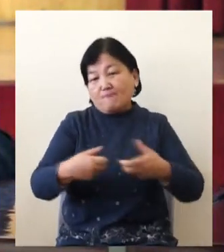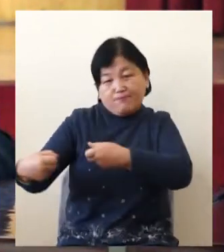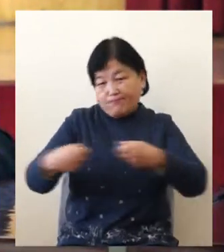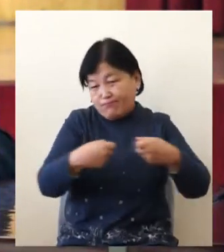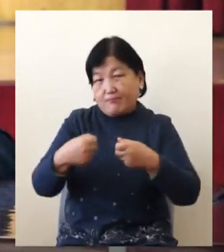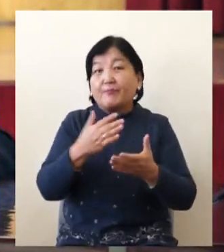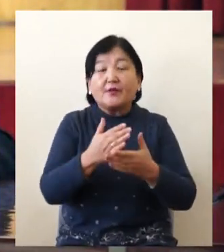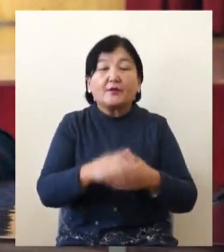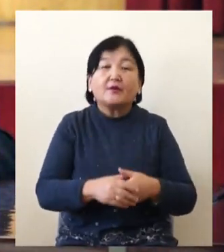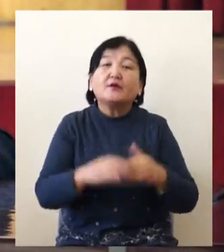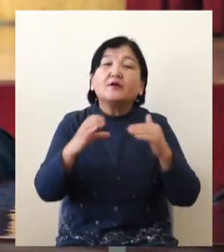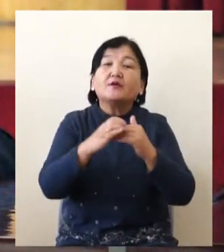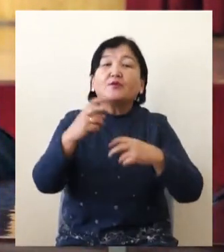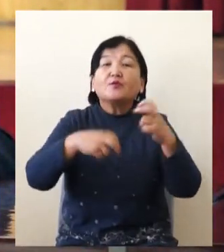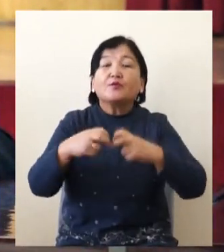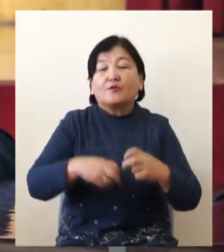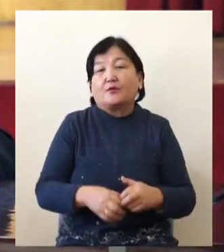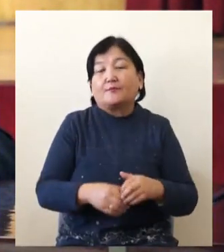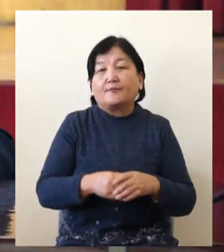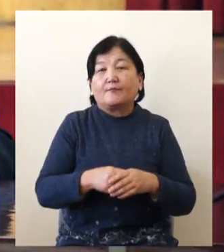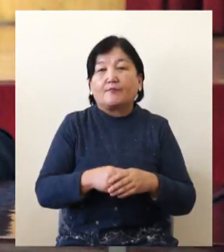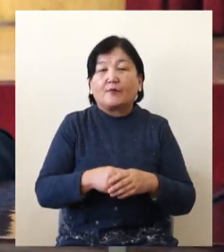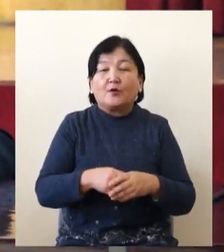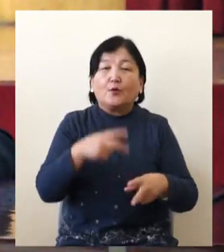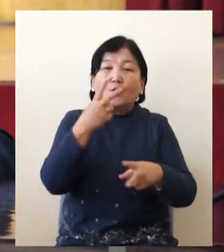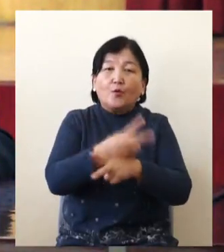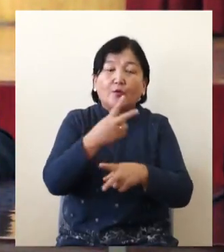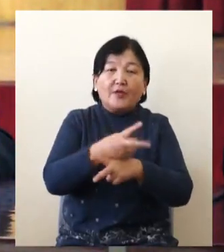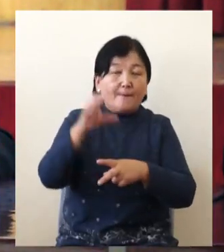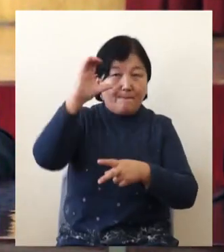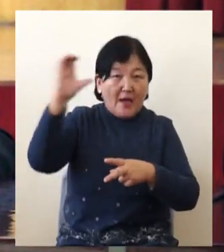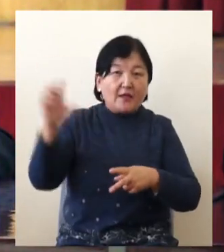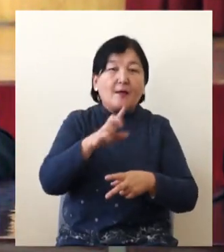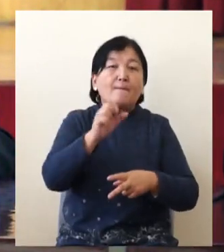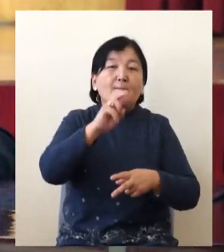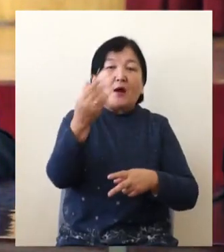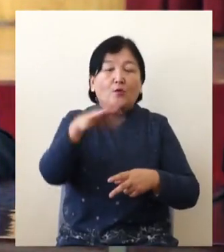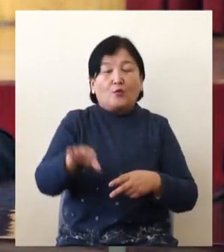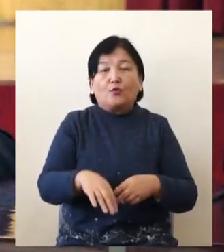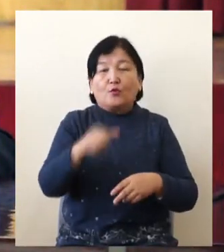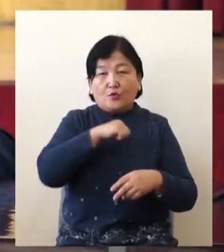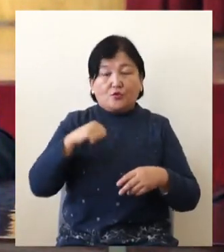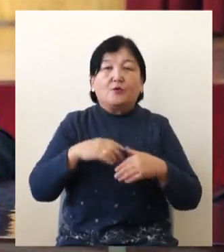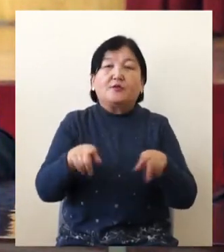Хууль хүчний байгууллагууд авилгатай тэмцэх газар, банкуд, компаниуд